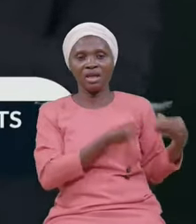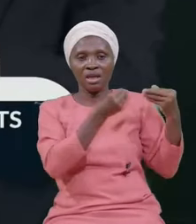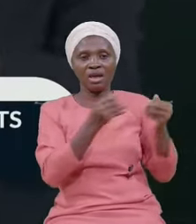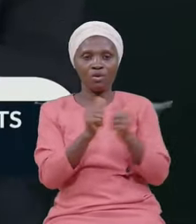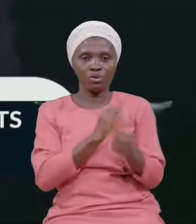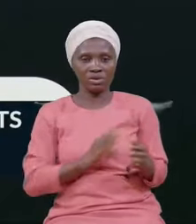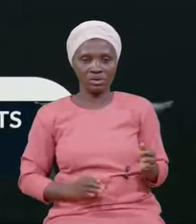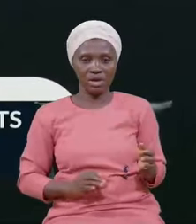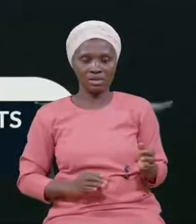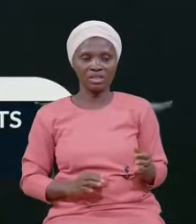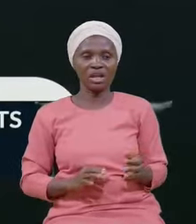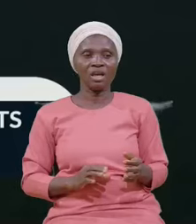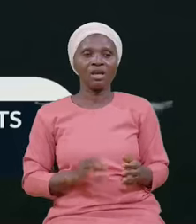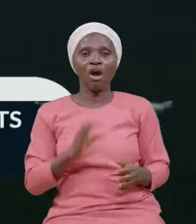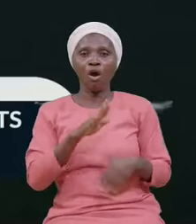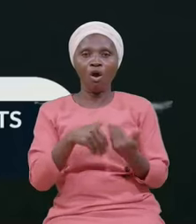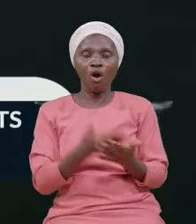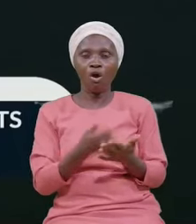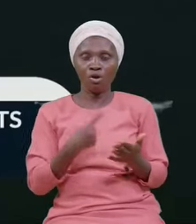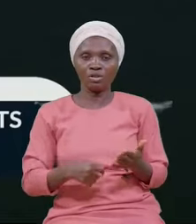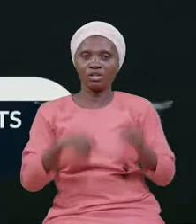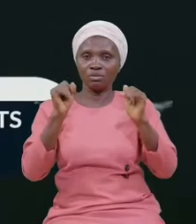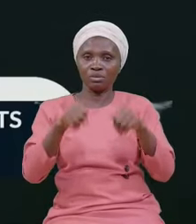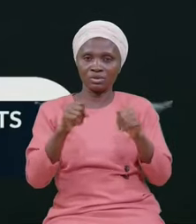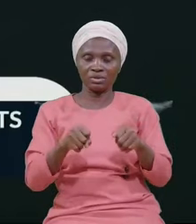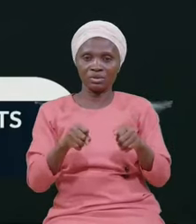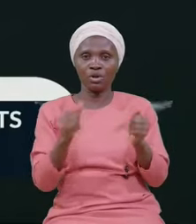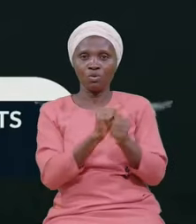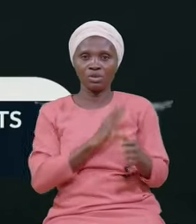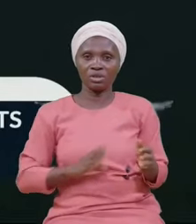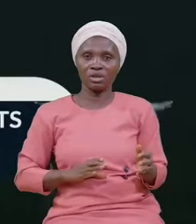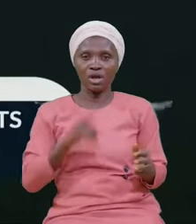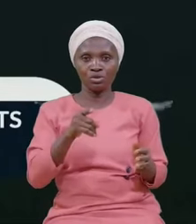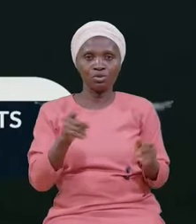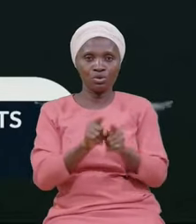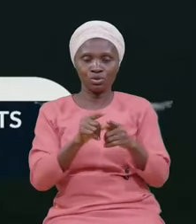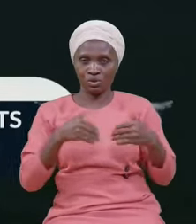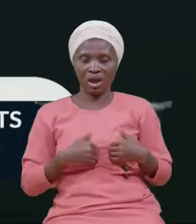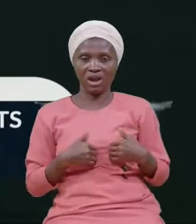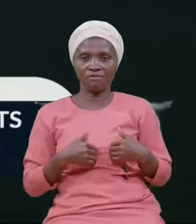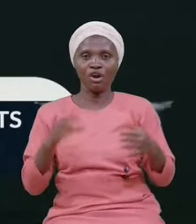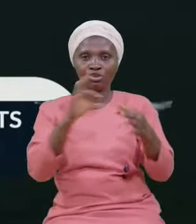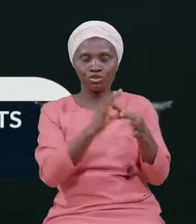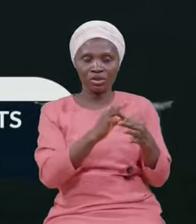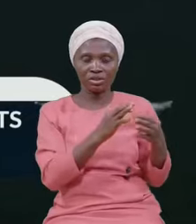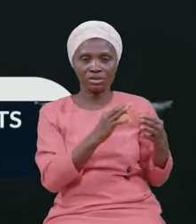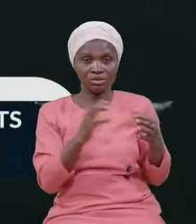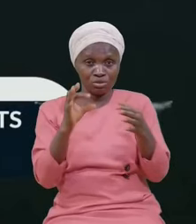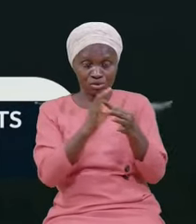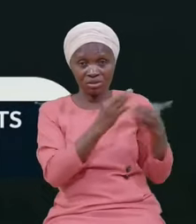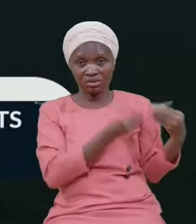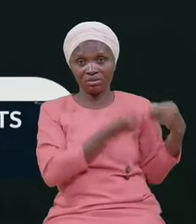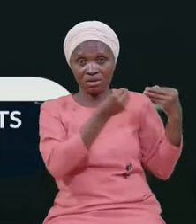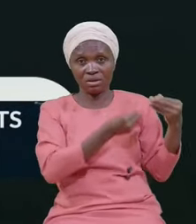de Christ, tu les as aussi co-héritiers avec Christ, si toutefois nous souffrons avec lui,